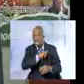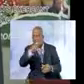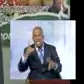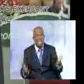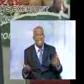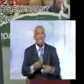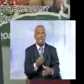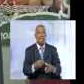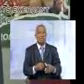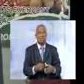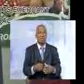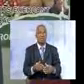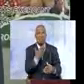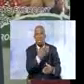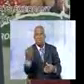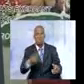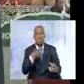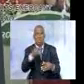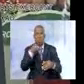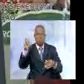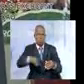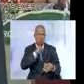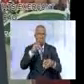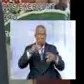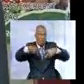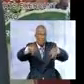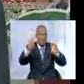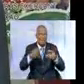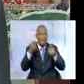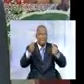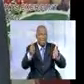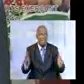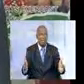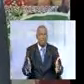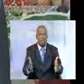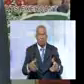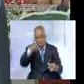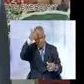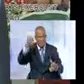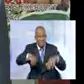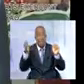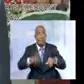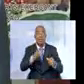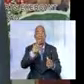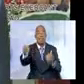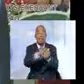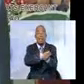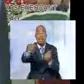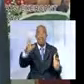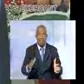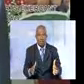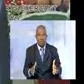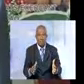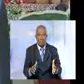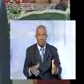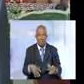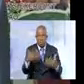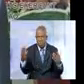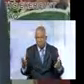périssables. Donc les procédures ne doivent pas traîner comme dans certains domaines. Donc les magistrats ont été instruits de